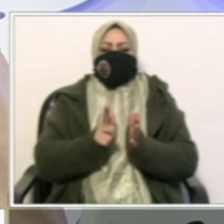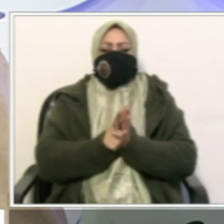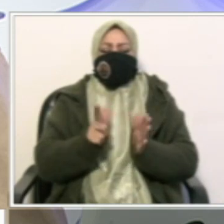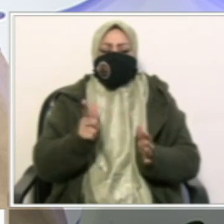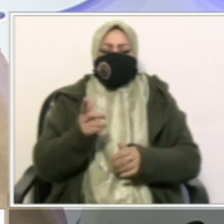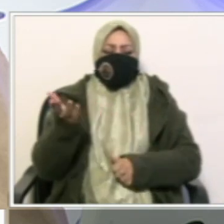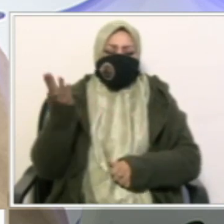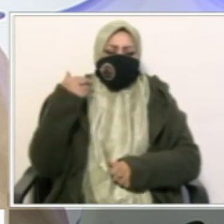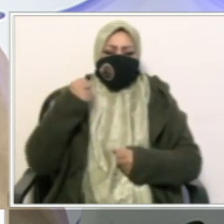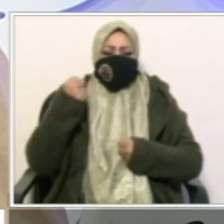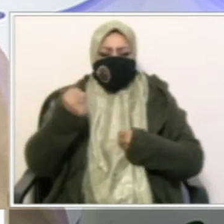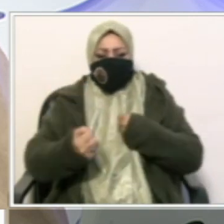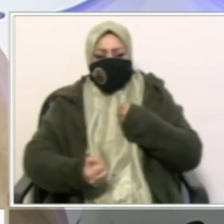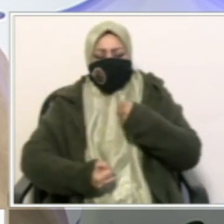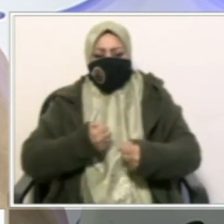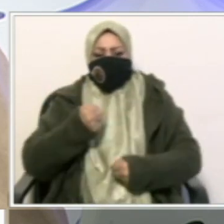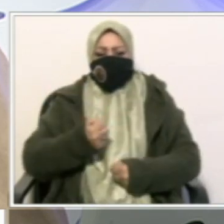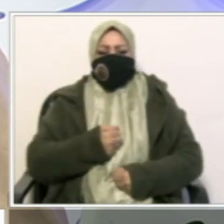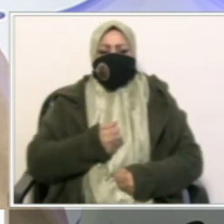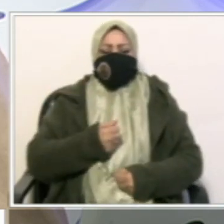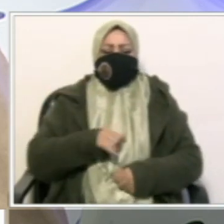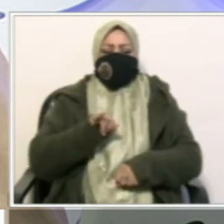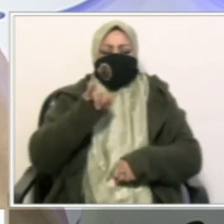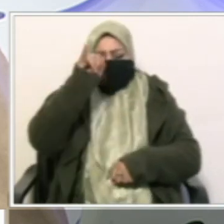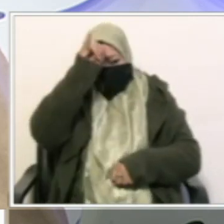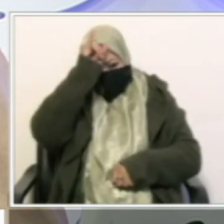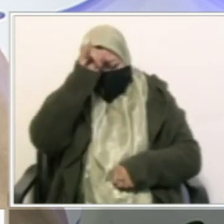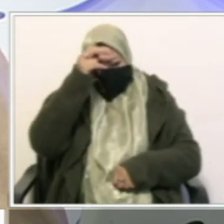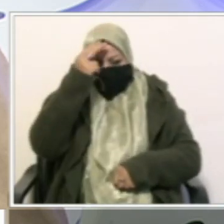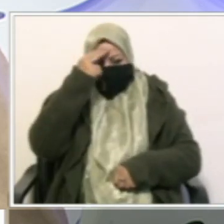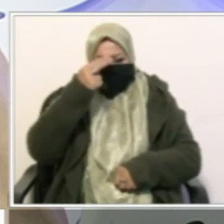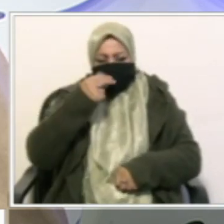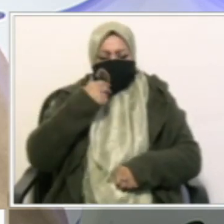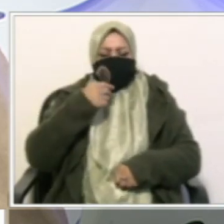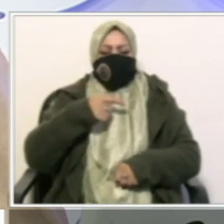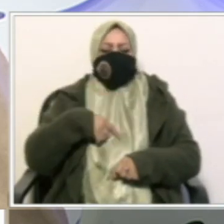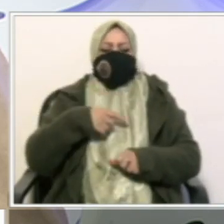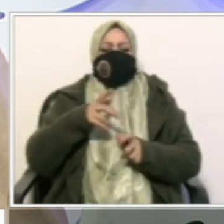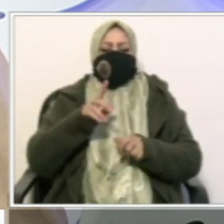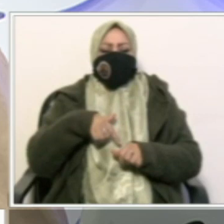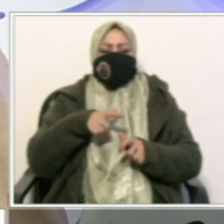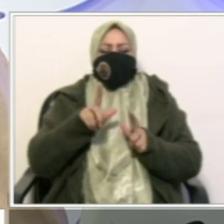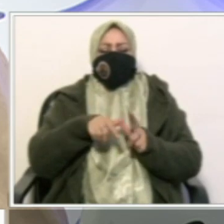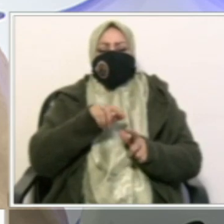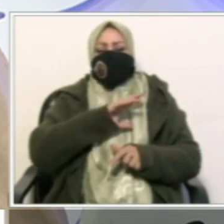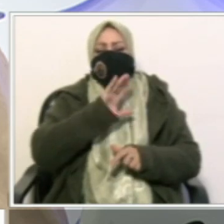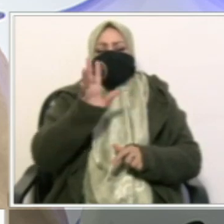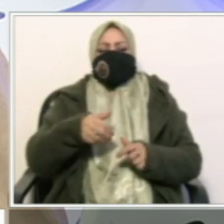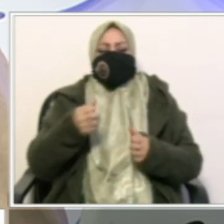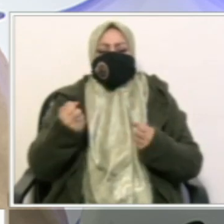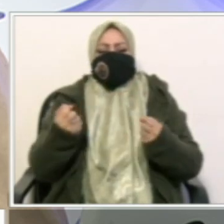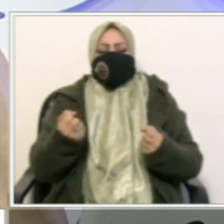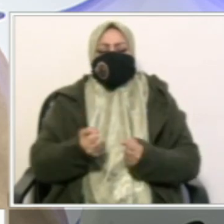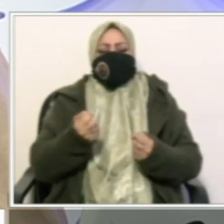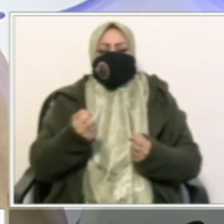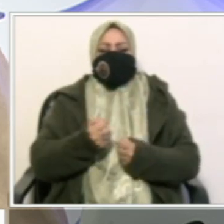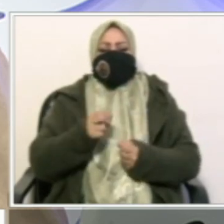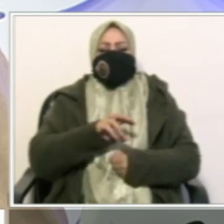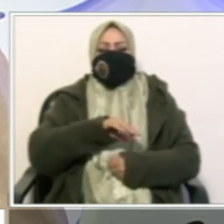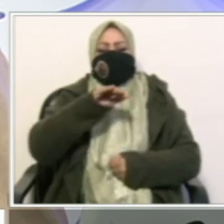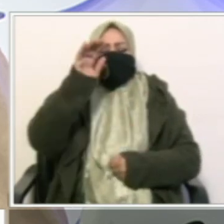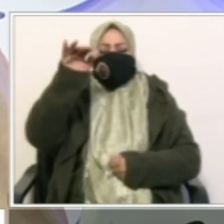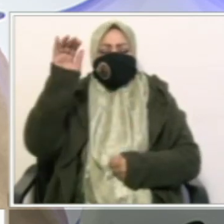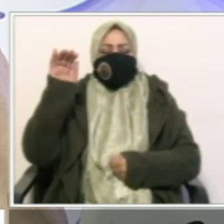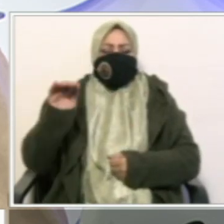المصراتة زوارة صبراتة الزاوية كافة المدن مع احترامي للي ما يسعنيش الوقت أن يدخلها فنقول مثلا أمثالكم أنتم يا